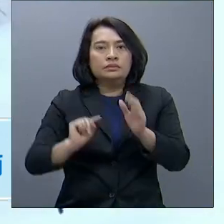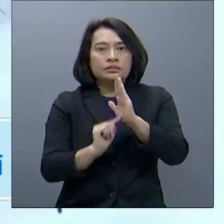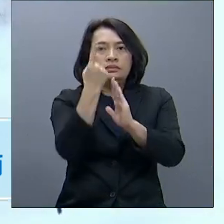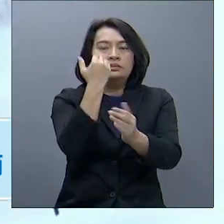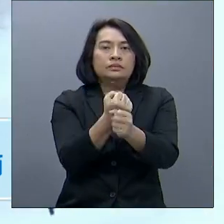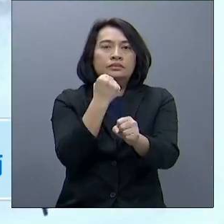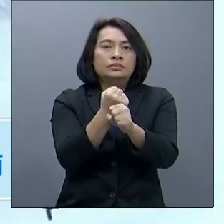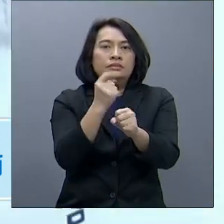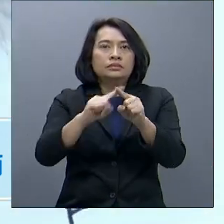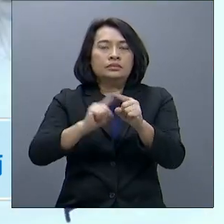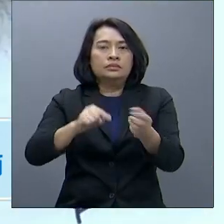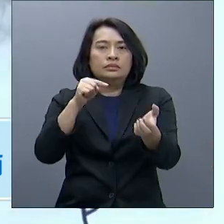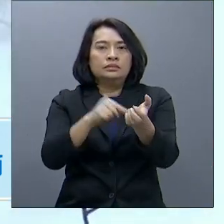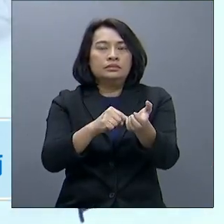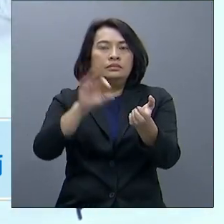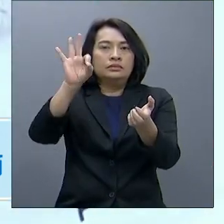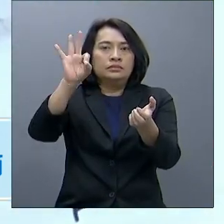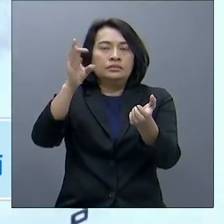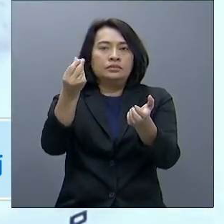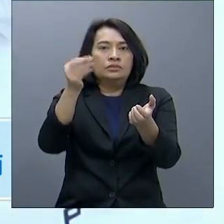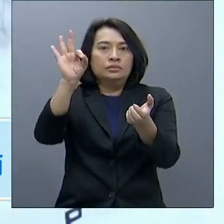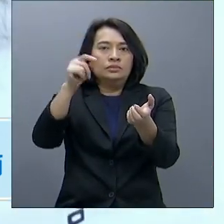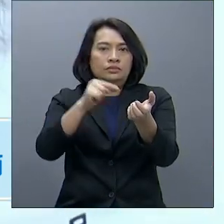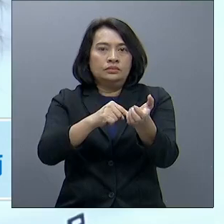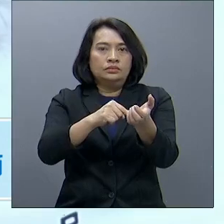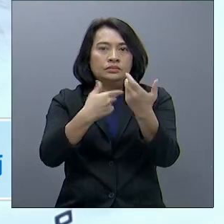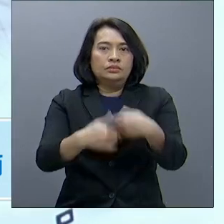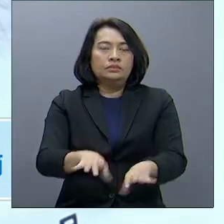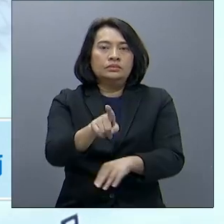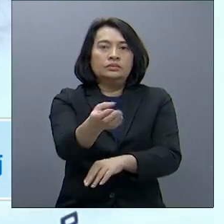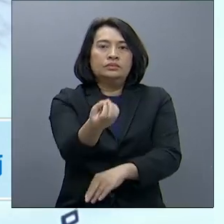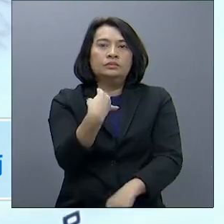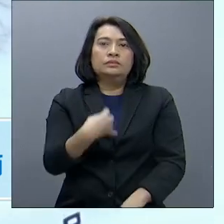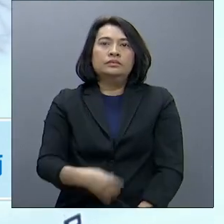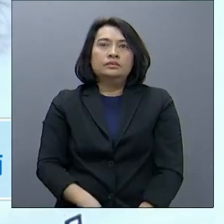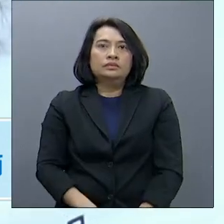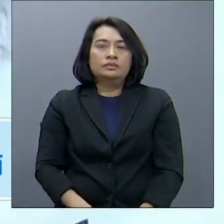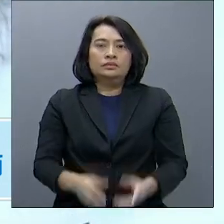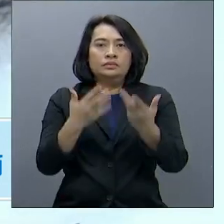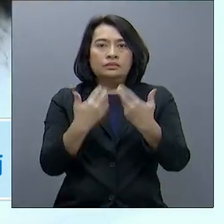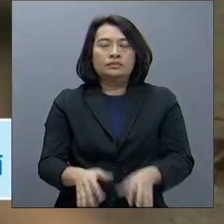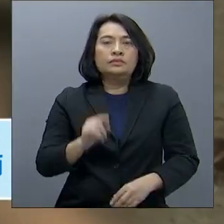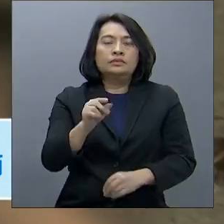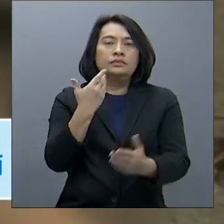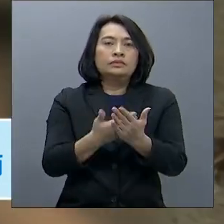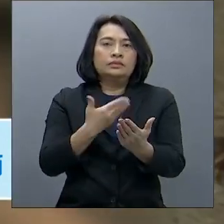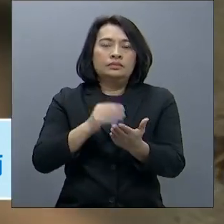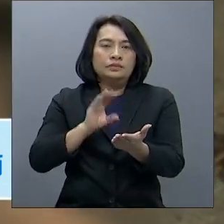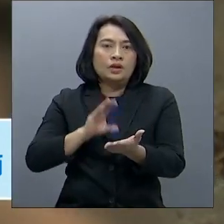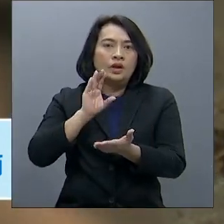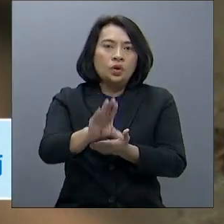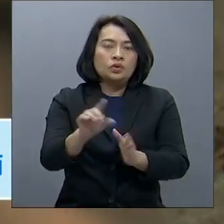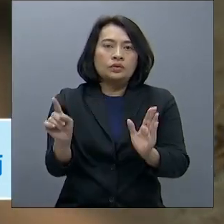ดหมายเลข9เธอกดหมายเลข9ค่ะตามที่ผู้ก่อเหตุบอกจากนั้นมีการร่วมลงทุนเพิ่มครั้งที่2